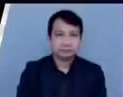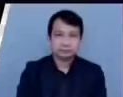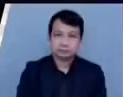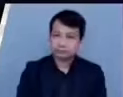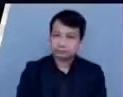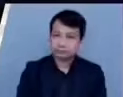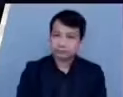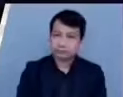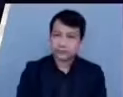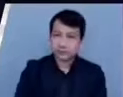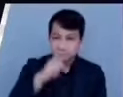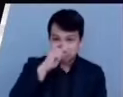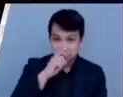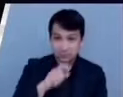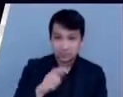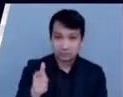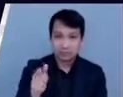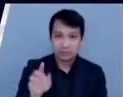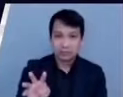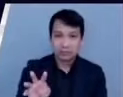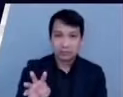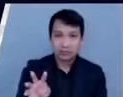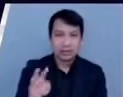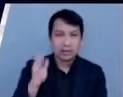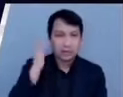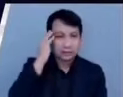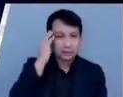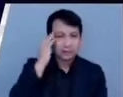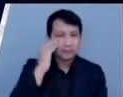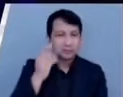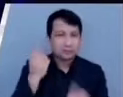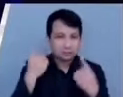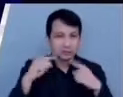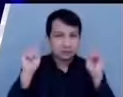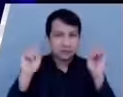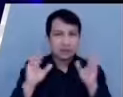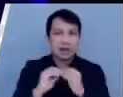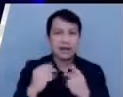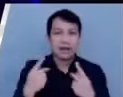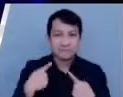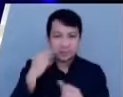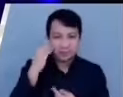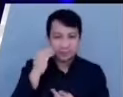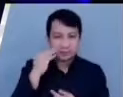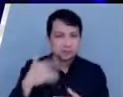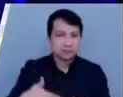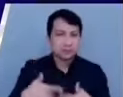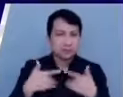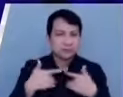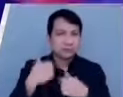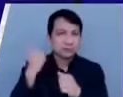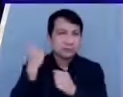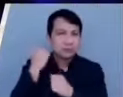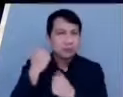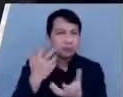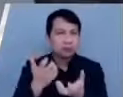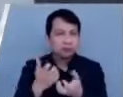Sa edad na 24 anyos, dama na ni Carlos Yulo ang tamis ng tagumpay na halos buong buhay niyang pinangarap at